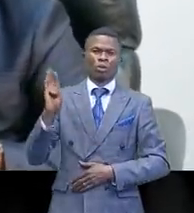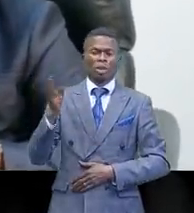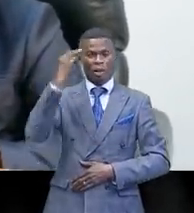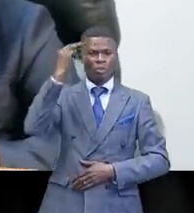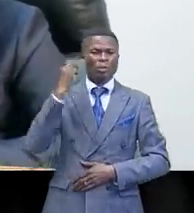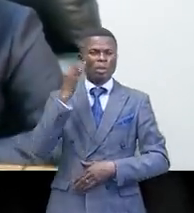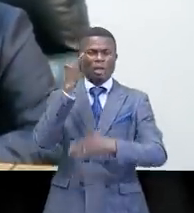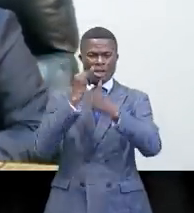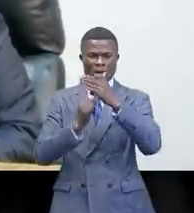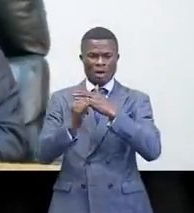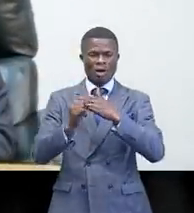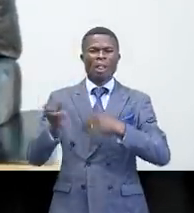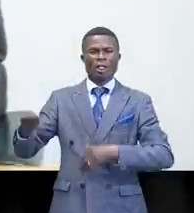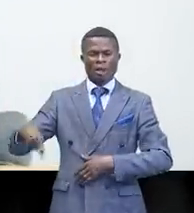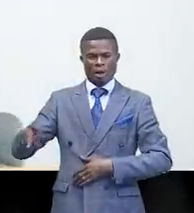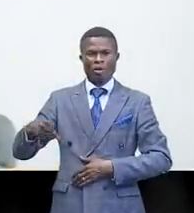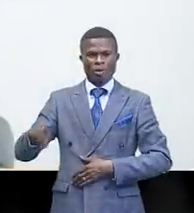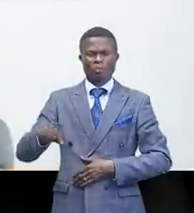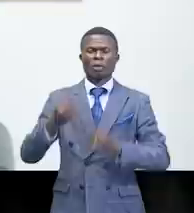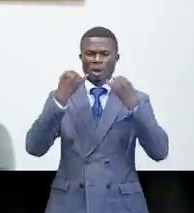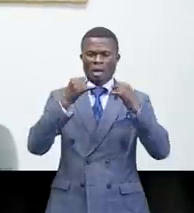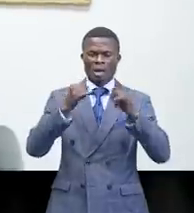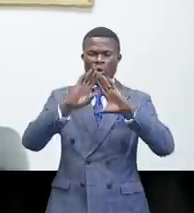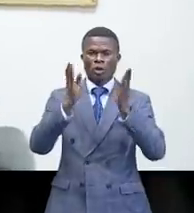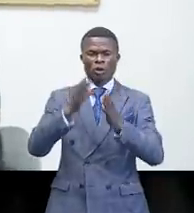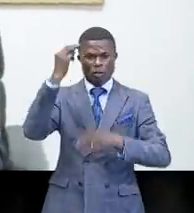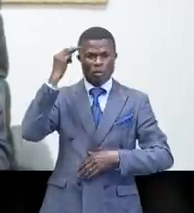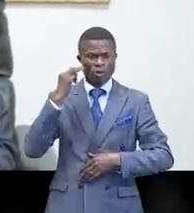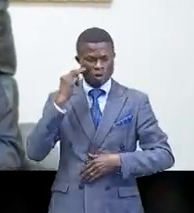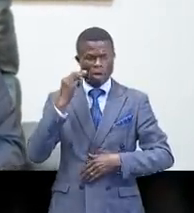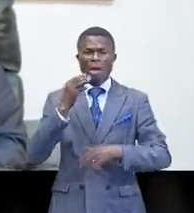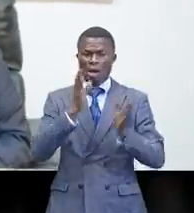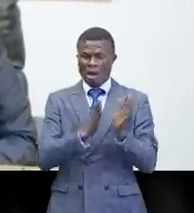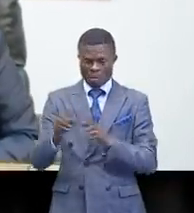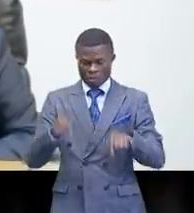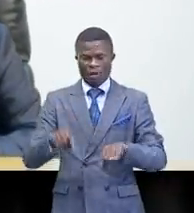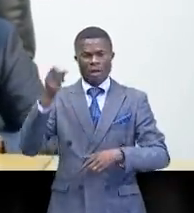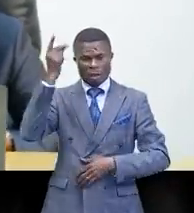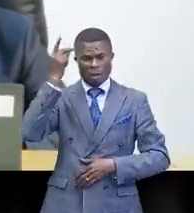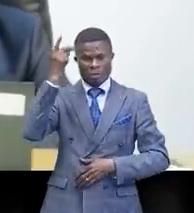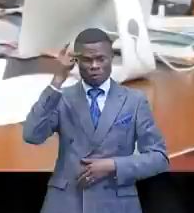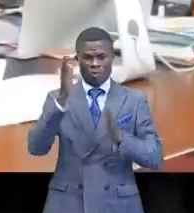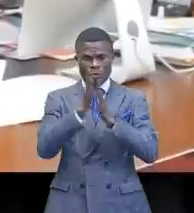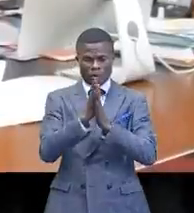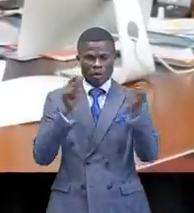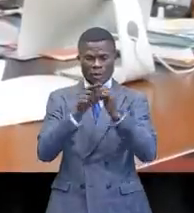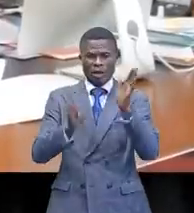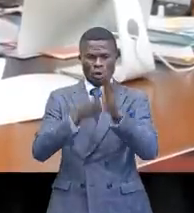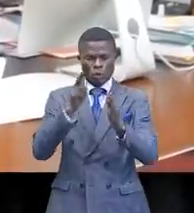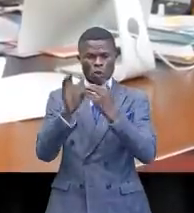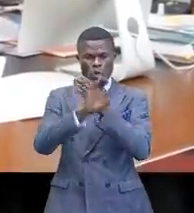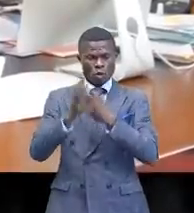ministre de l'Intégration régionale a informé les conseils qu'initialement prévue à Kinshasa du 10 au 12 août